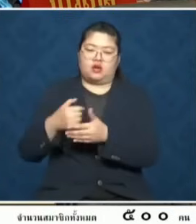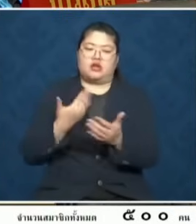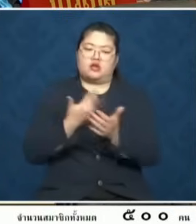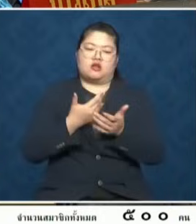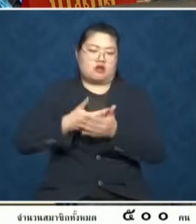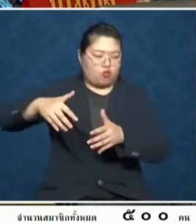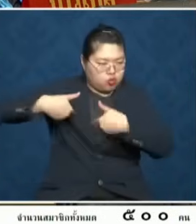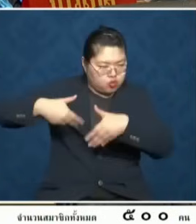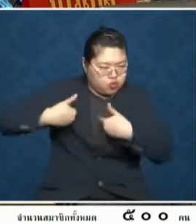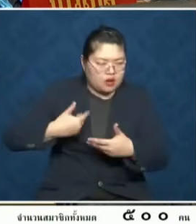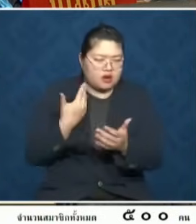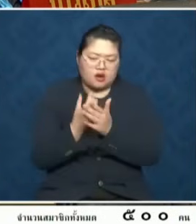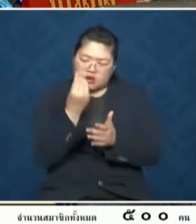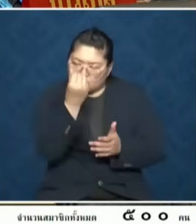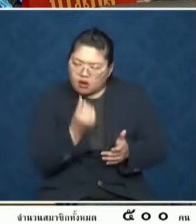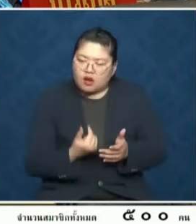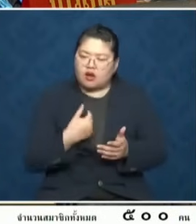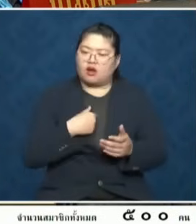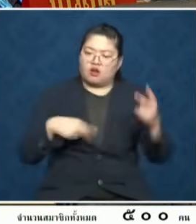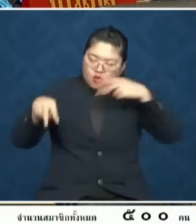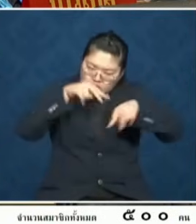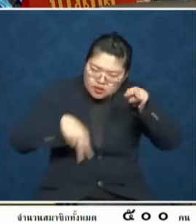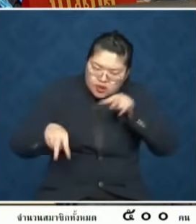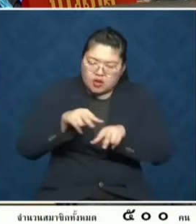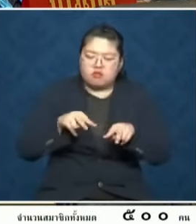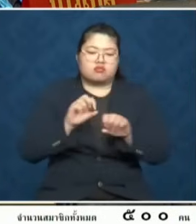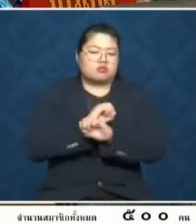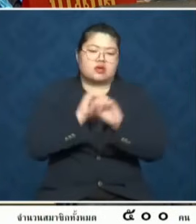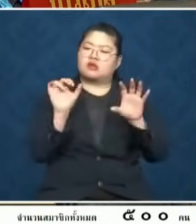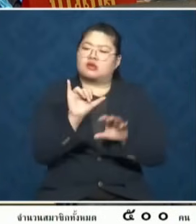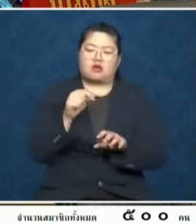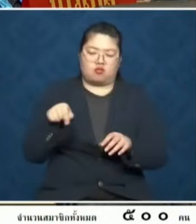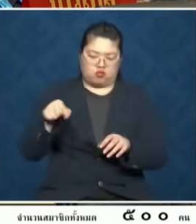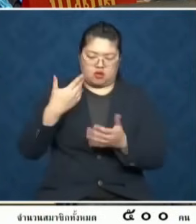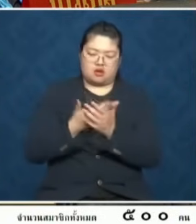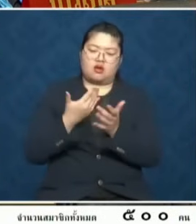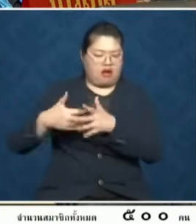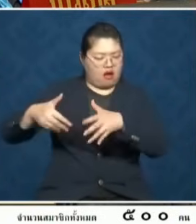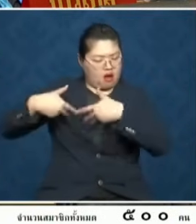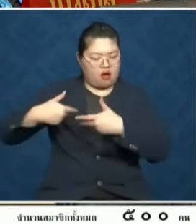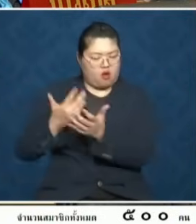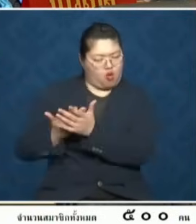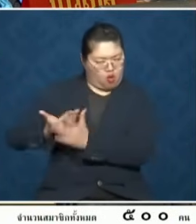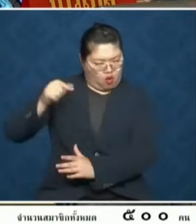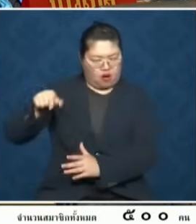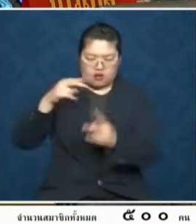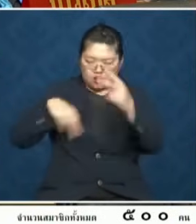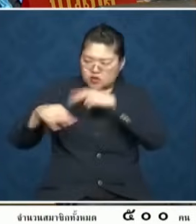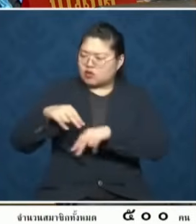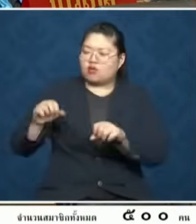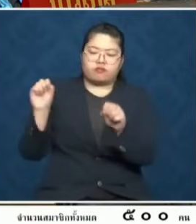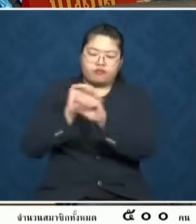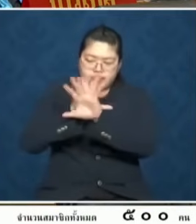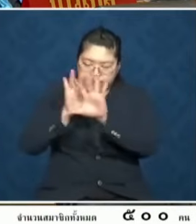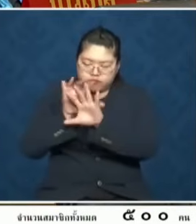ไหร่แล้วบ้างเราไม่เคยตรวจสอบข้อมูลเหล่านี้ที่เป็นขุมสมบัติเหล่านี้ได้เลยค่ะและนี่จึงเป็น